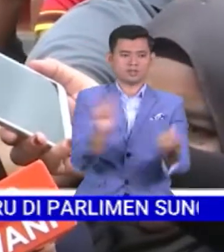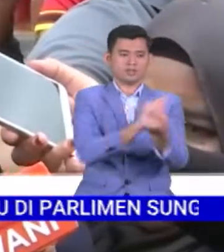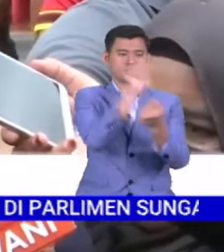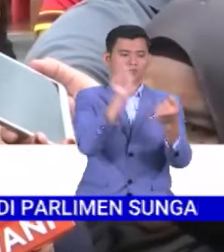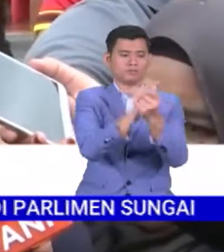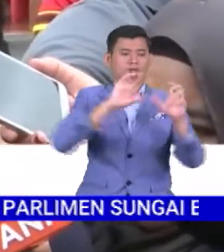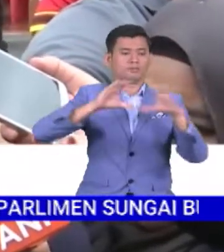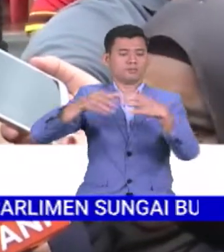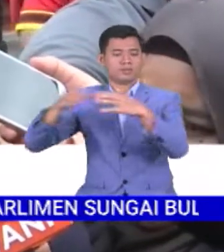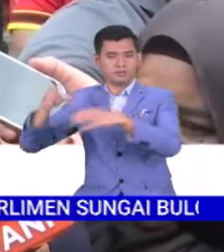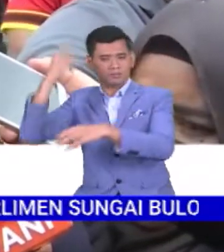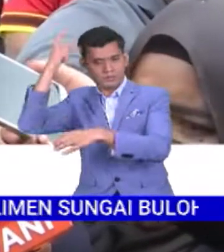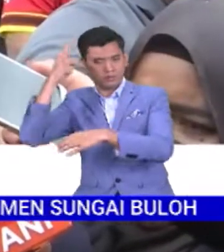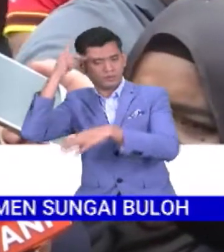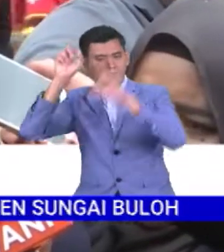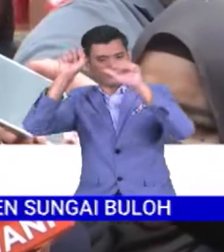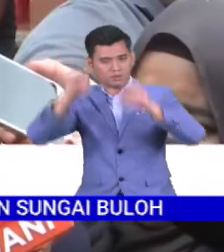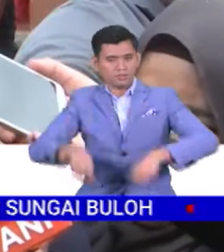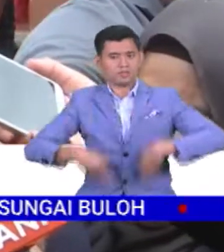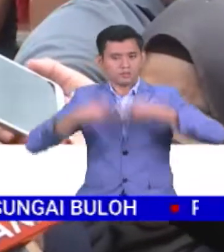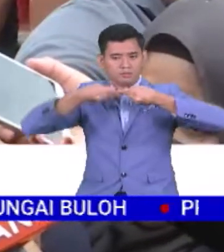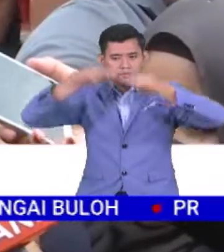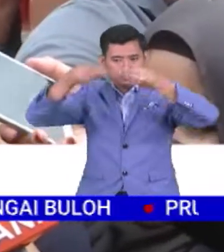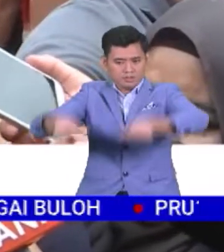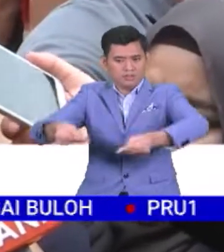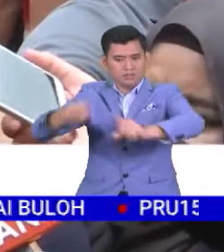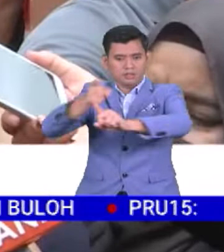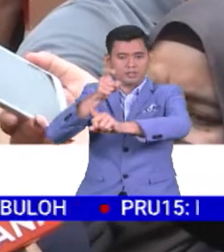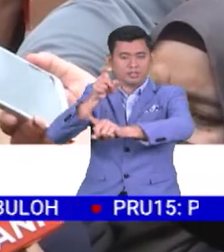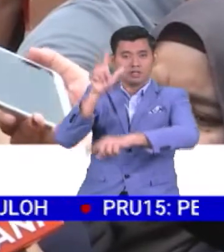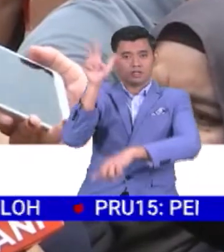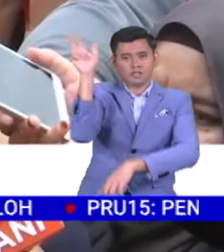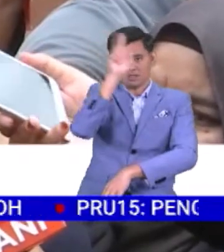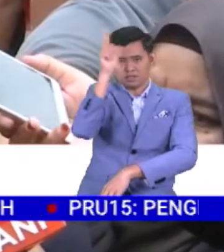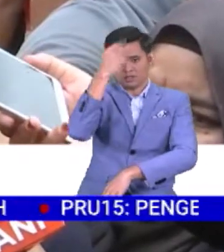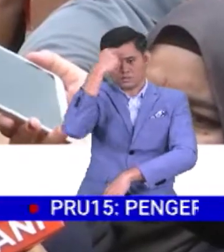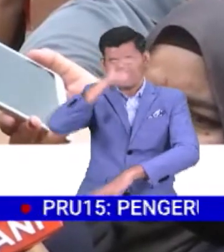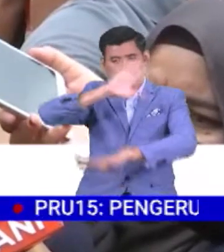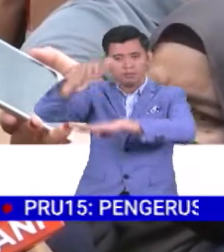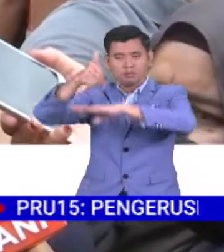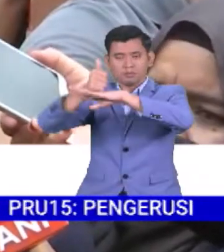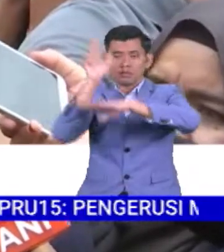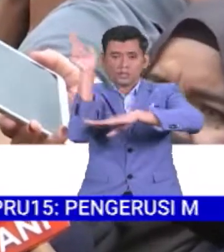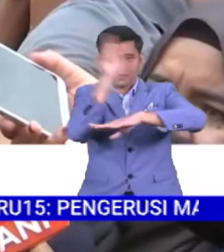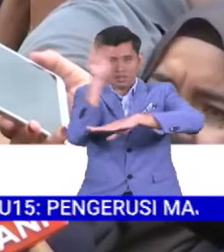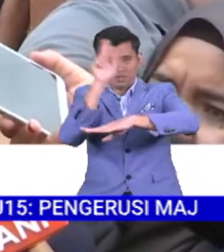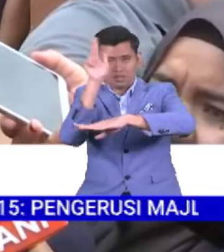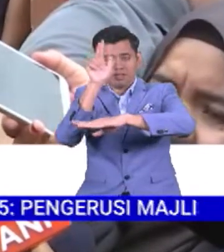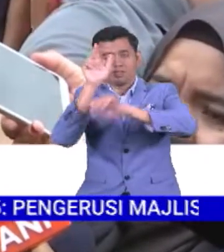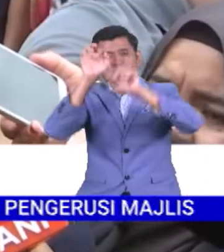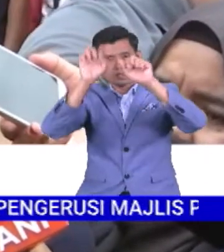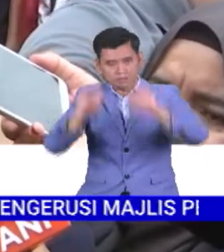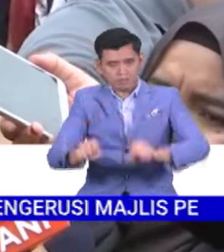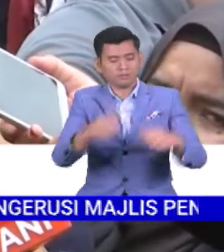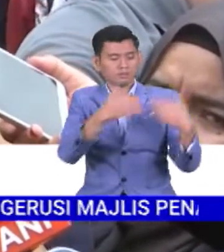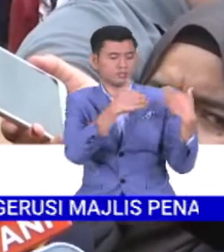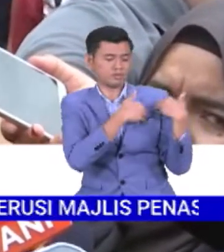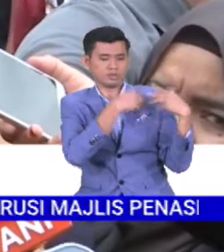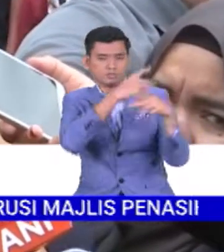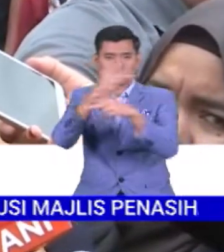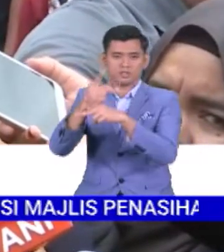Pati yang diberikan mandat nanti oleh rakyat untuk menumbuhkan kerajaan pastinya